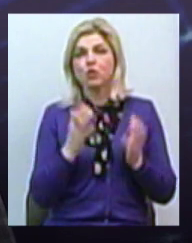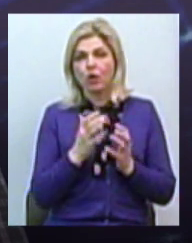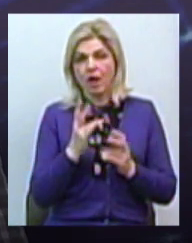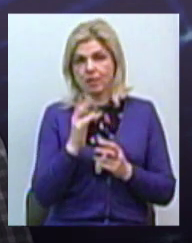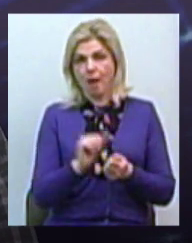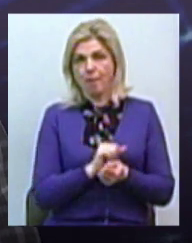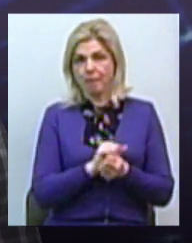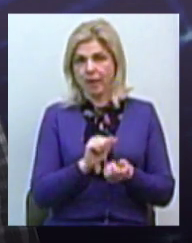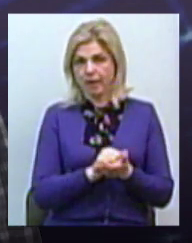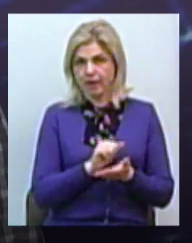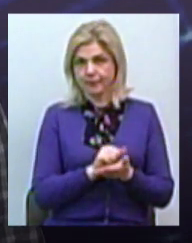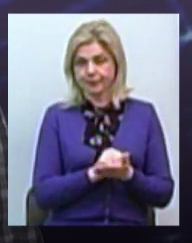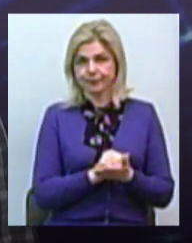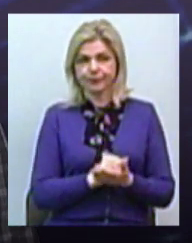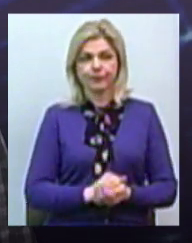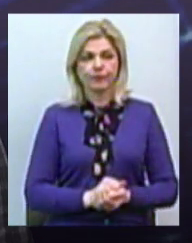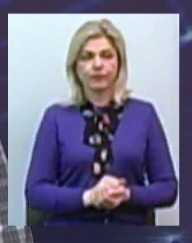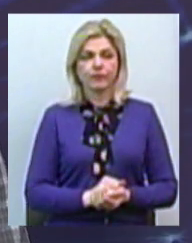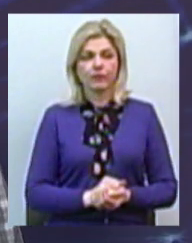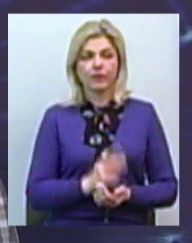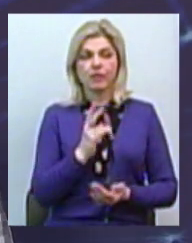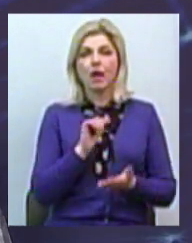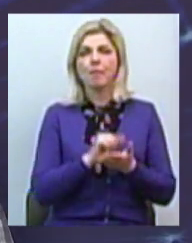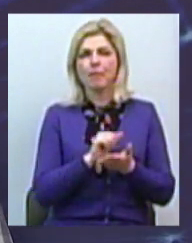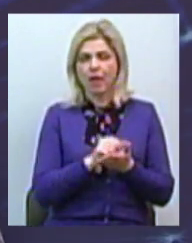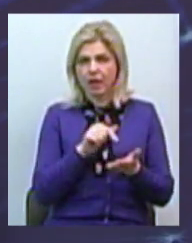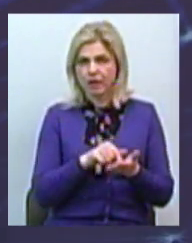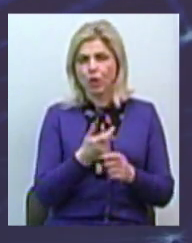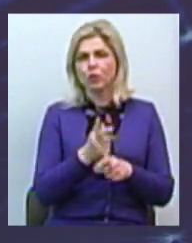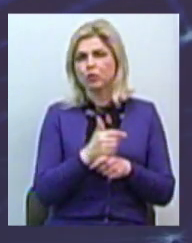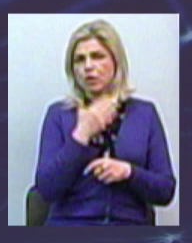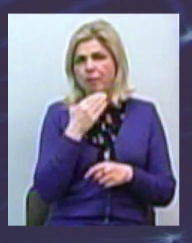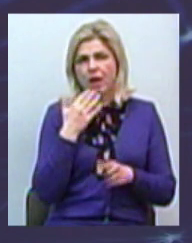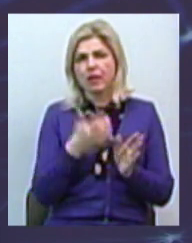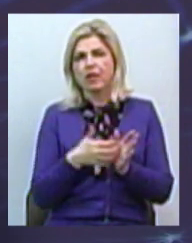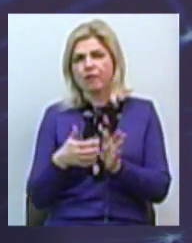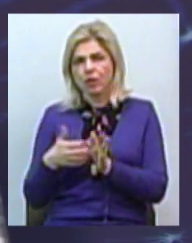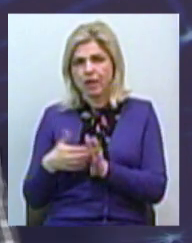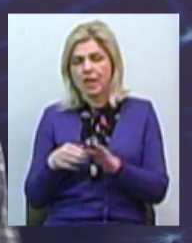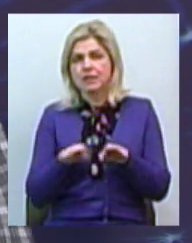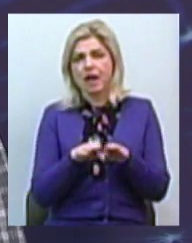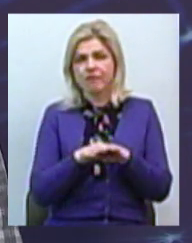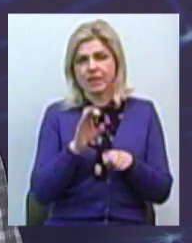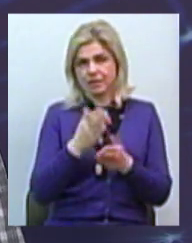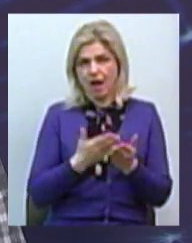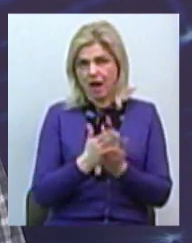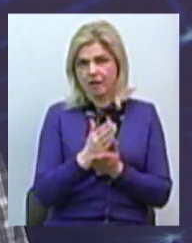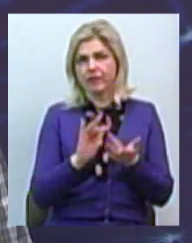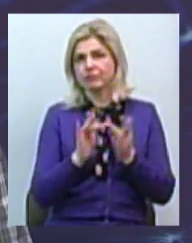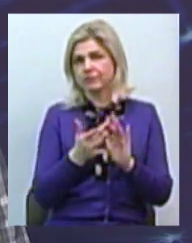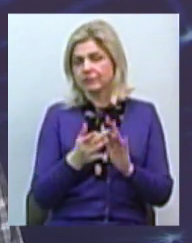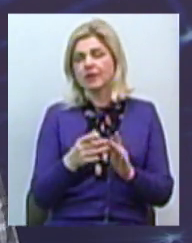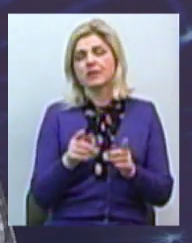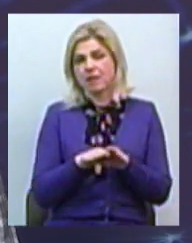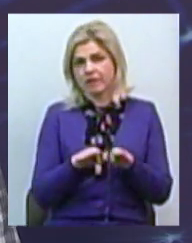У паперу взагалі дуже багато недоліків порівняно з якимись інтерактивними картами чи електронними сервісами. Це